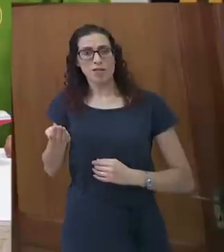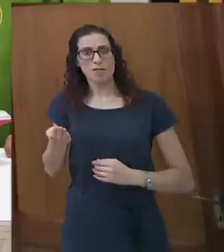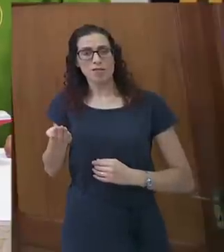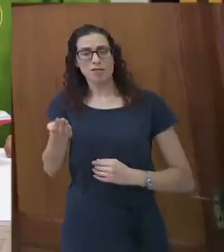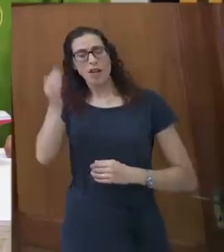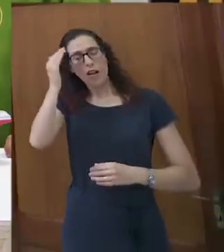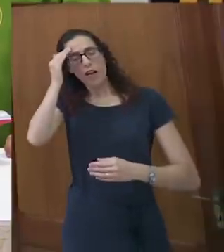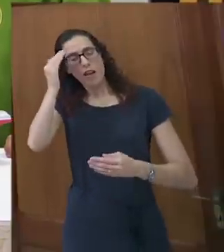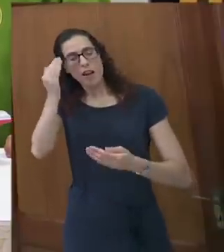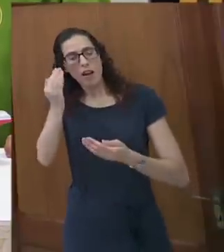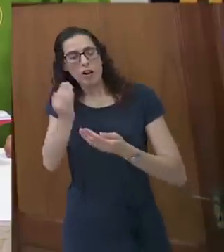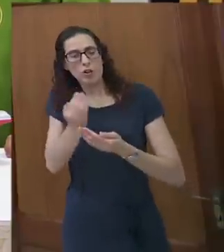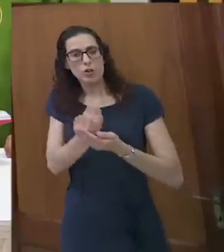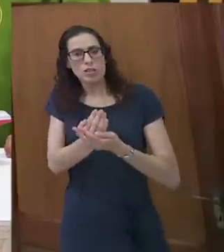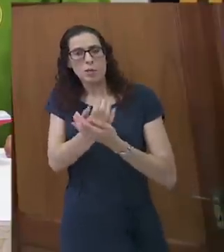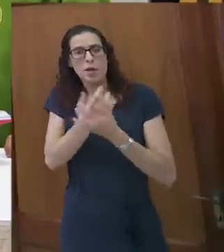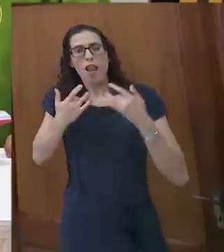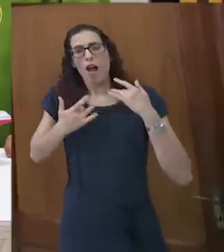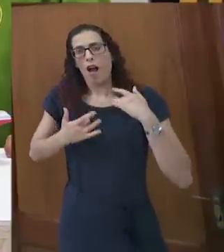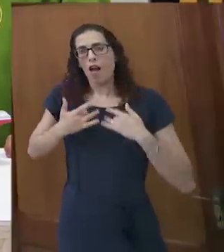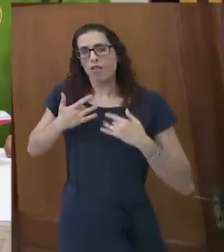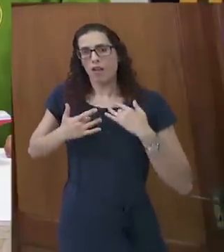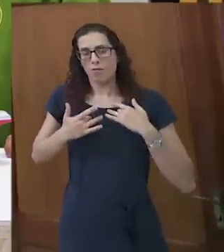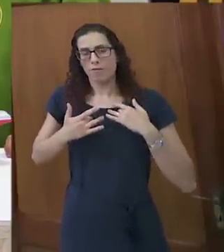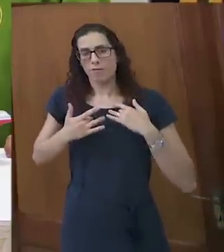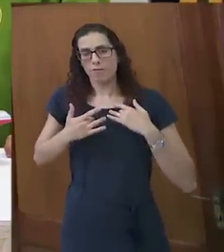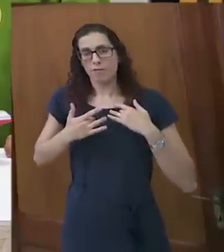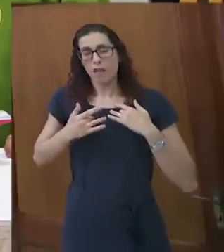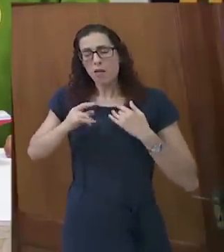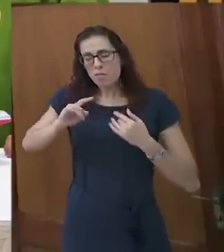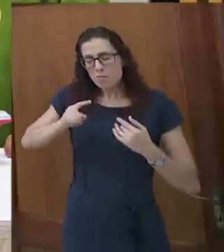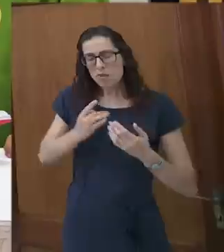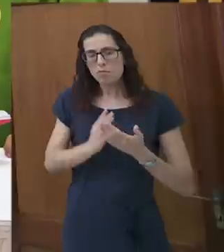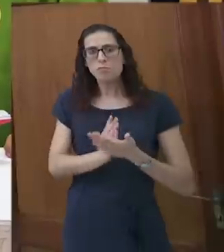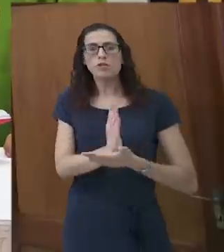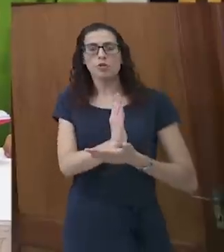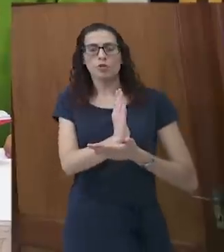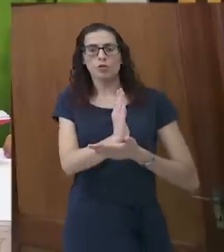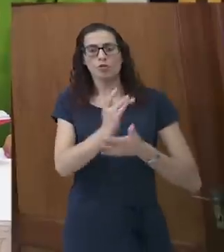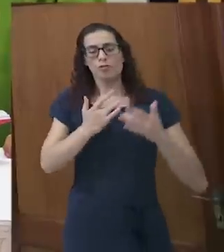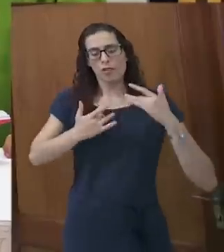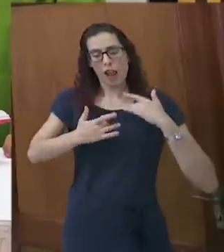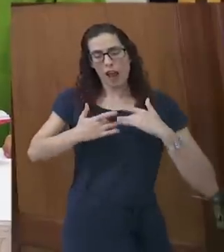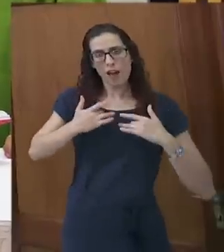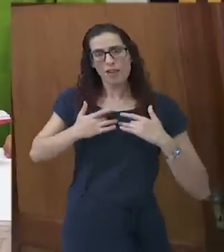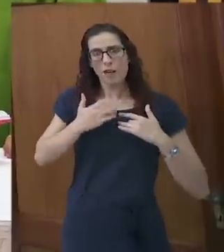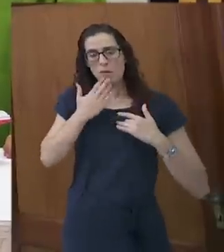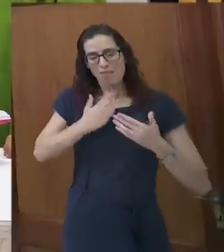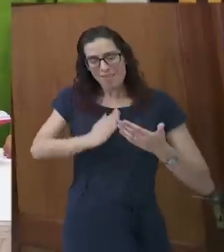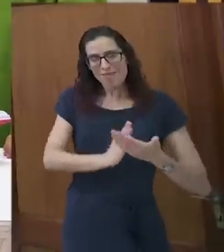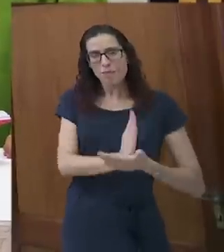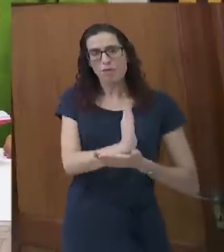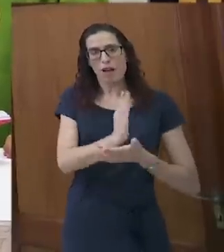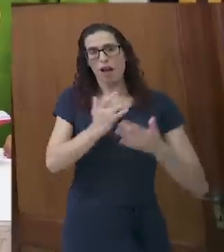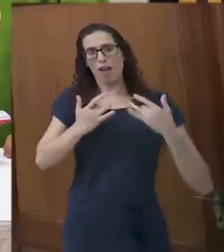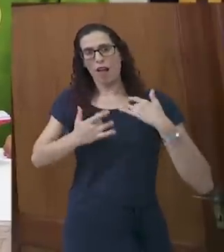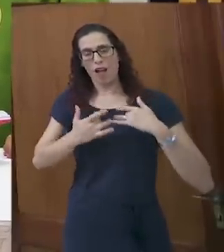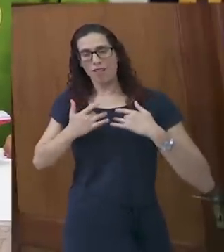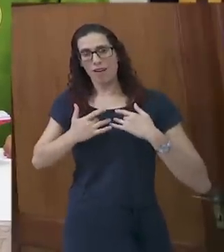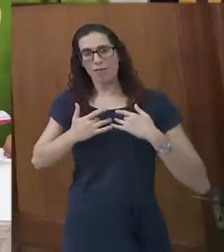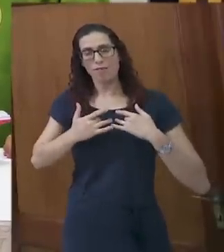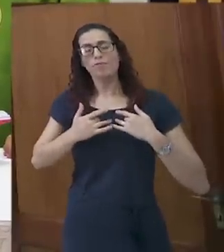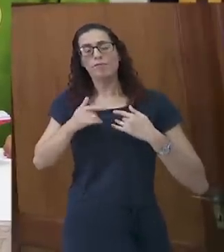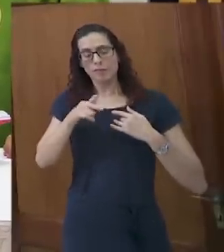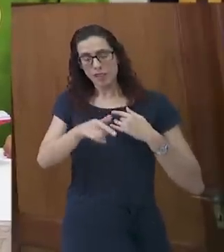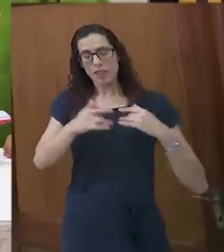l-għożla tal-ħajja. Mill-ewwel moment tal-eżistenza tagħha, mit-tnissil tagħha,